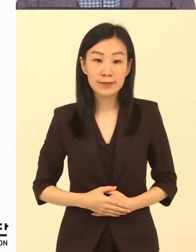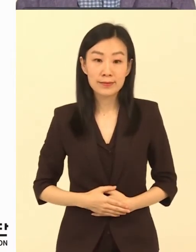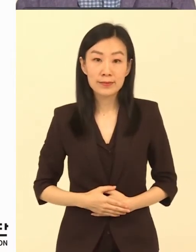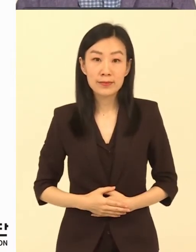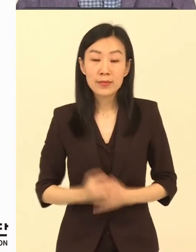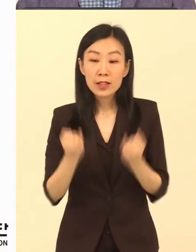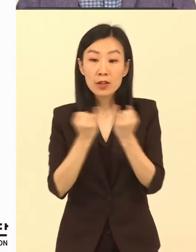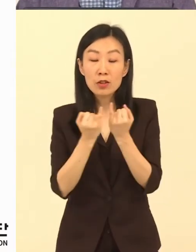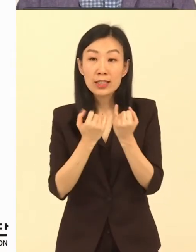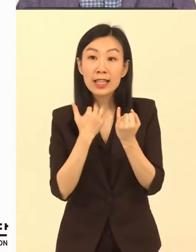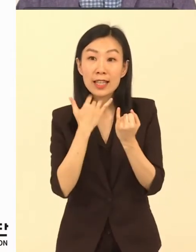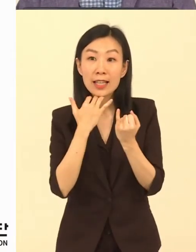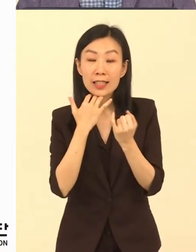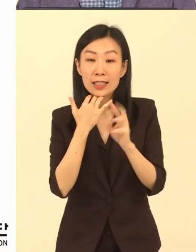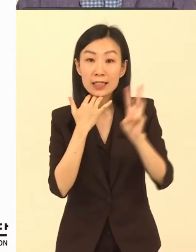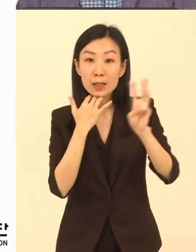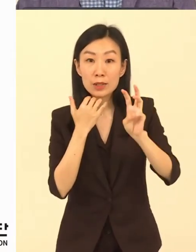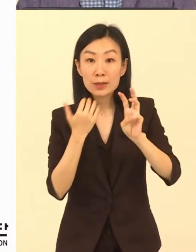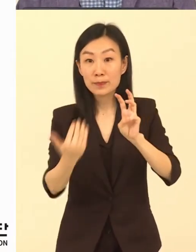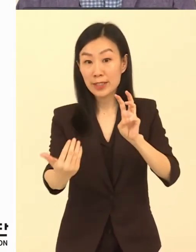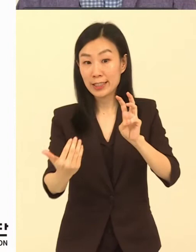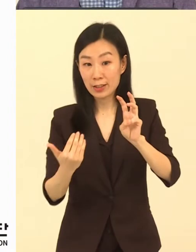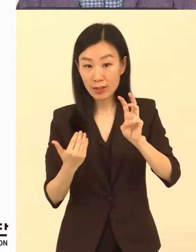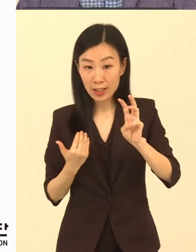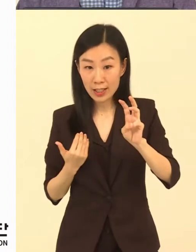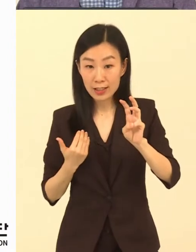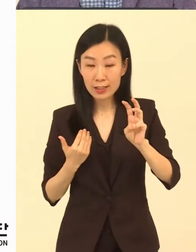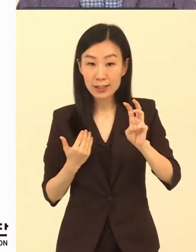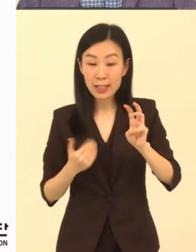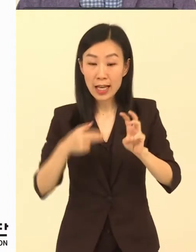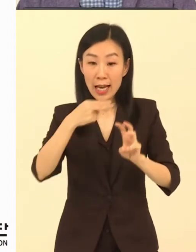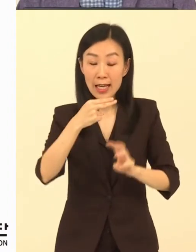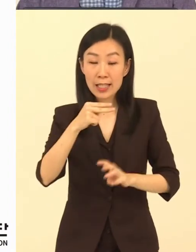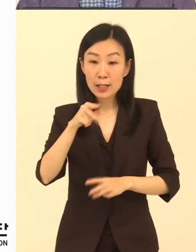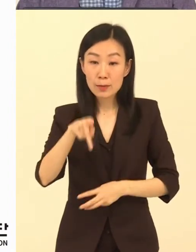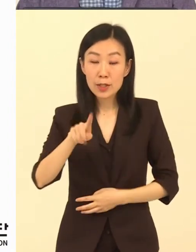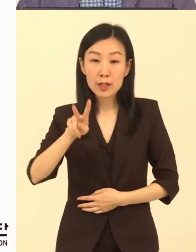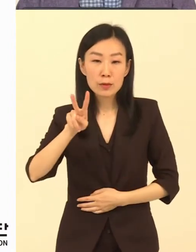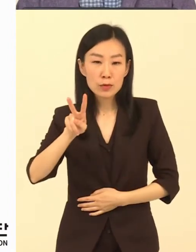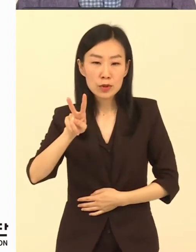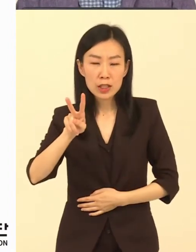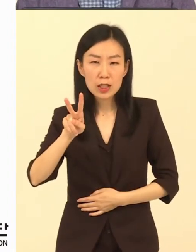여성이 30세 이전인 경우에는 인유두종 바이러스 감염이 매우